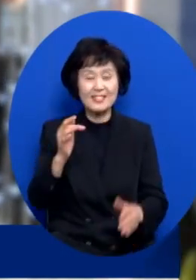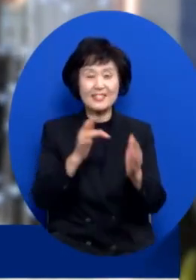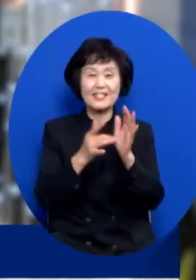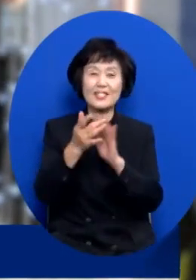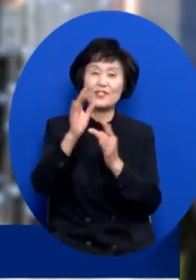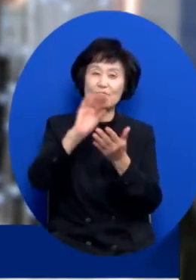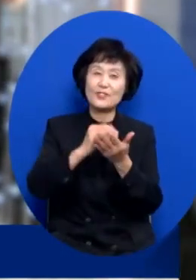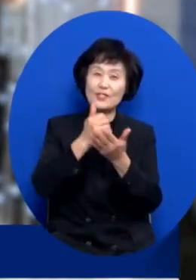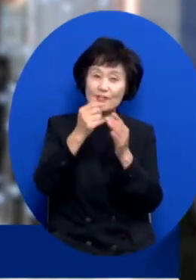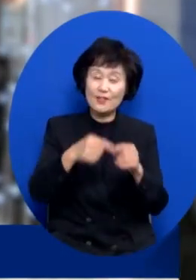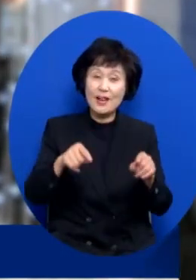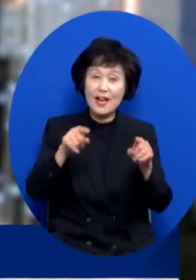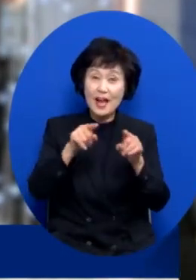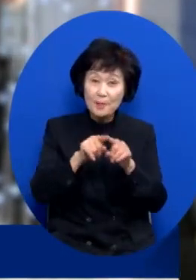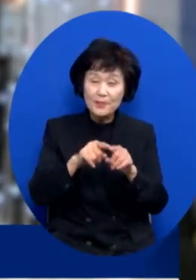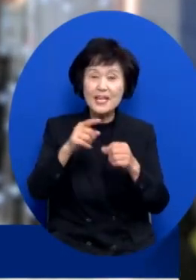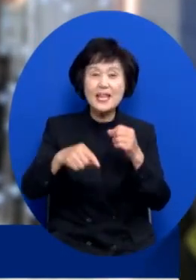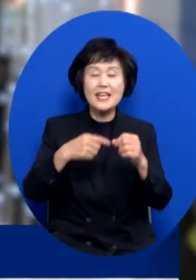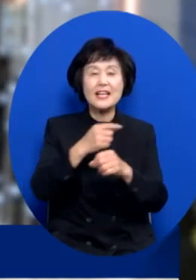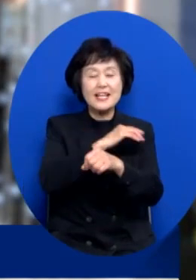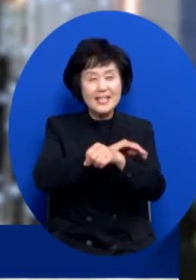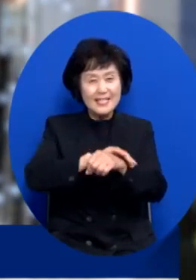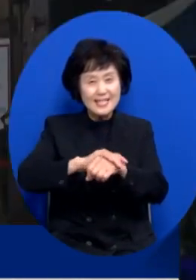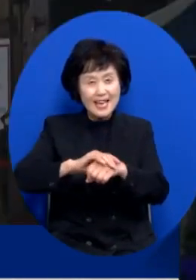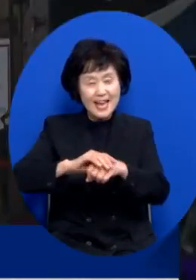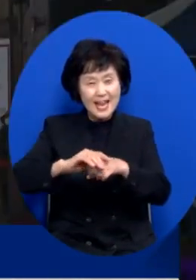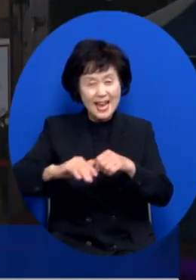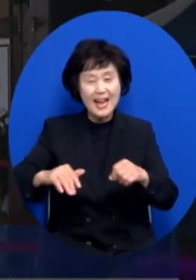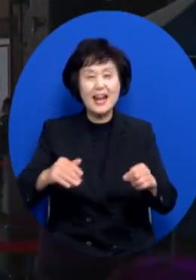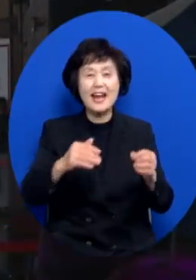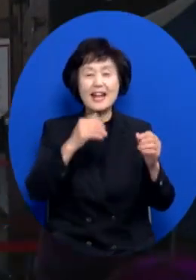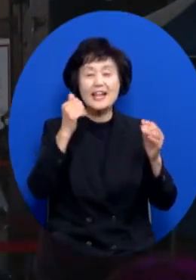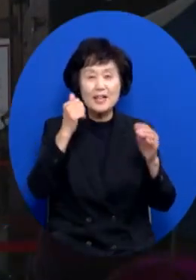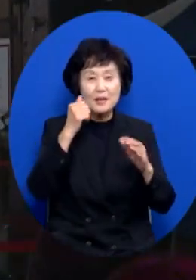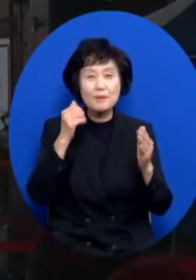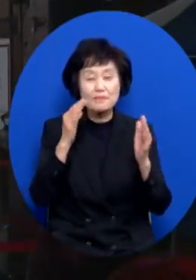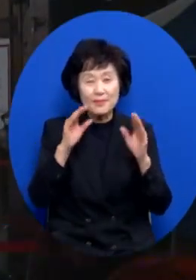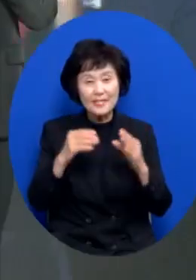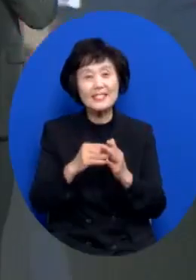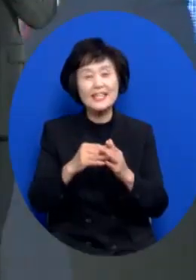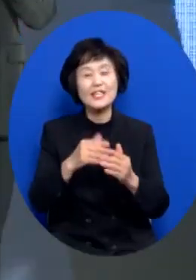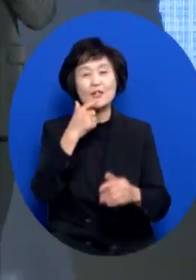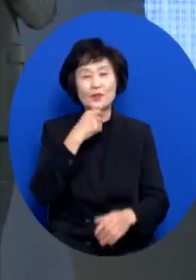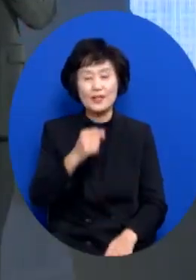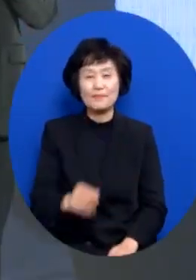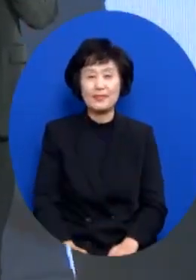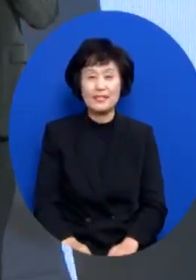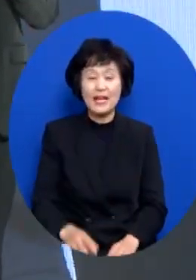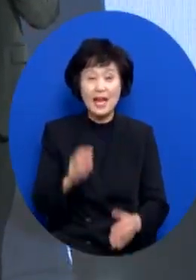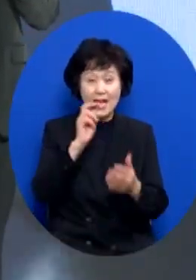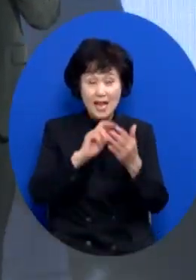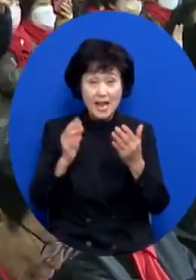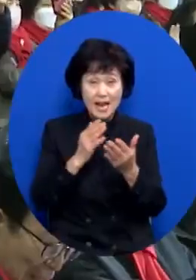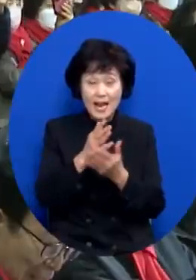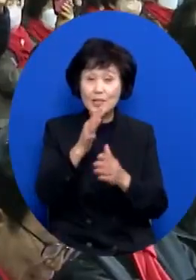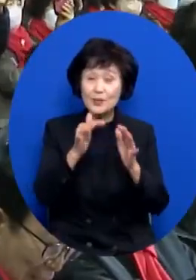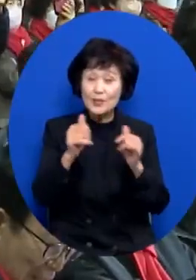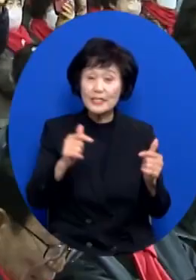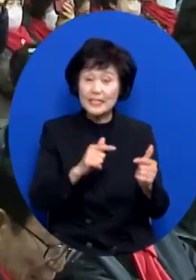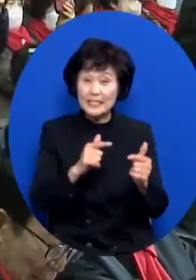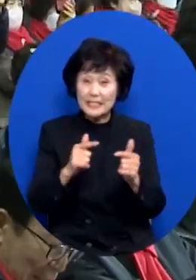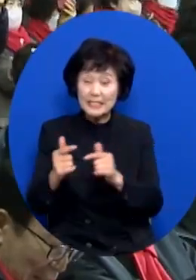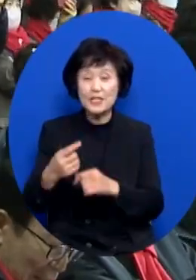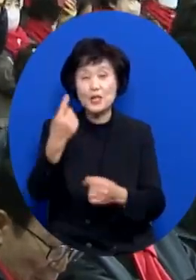함께 이 한 해를 잘 마무리하시니 이어 가수 하림과 헤리티지, 아델포스 찬양단 등이